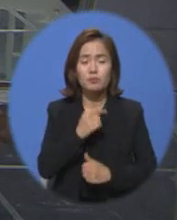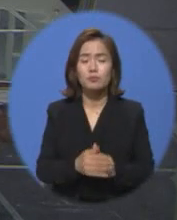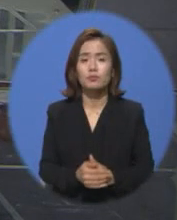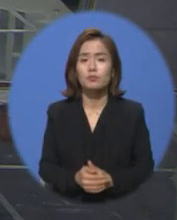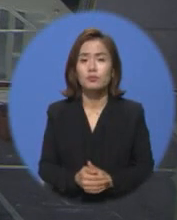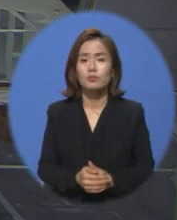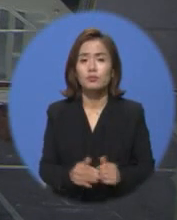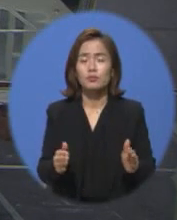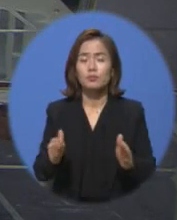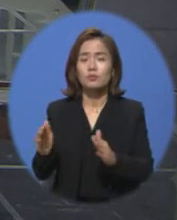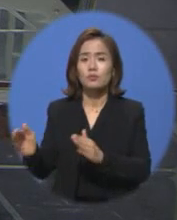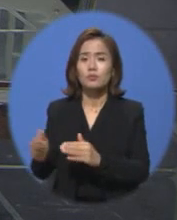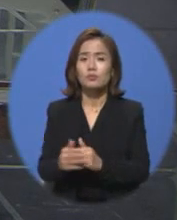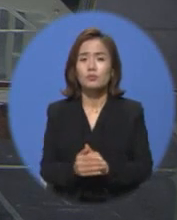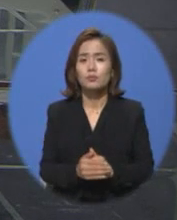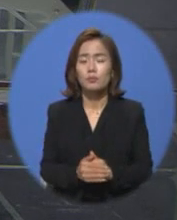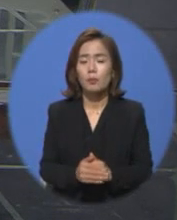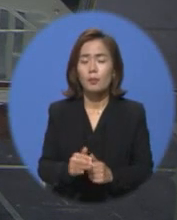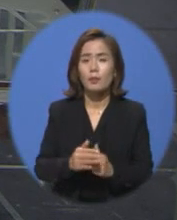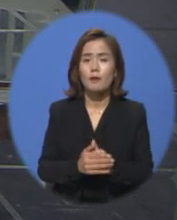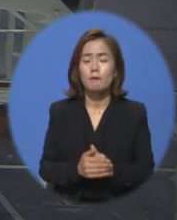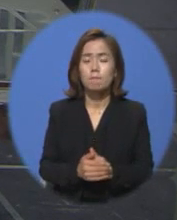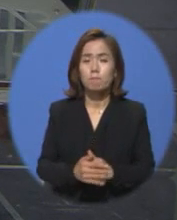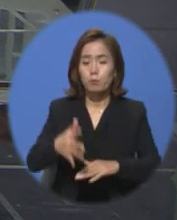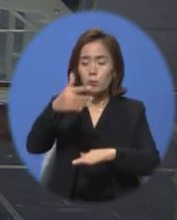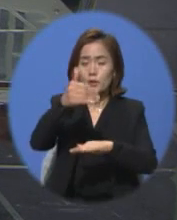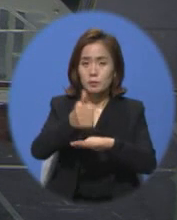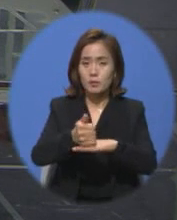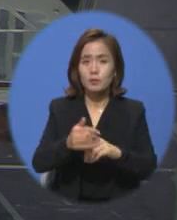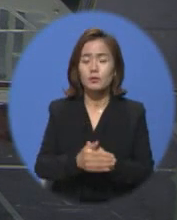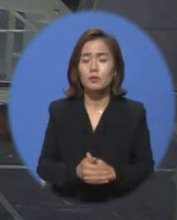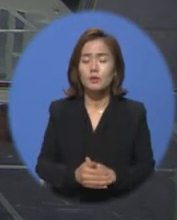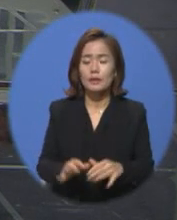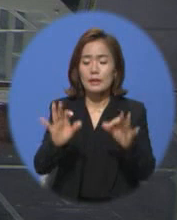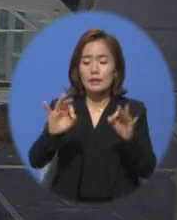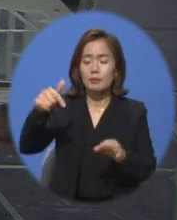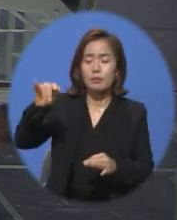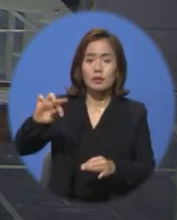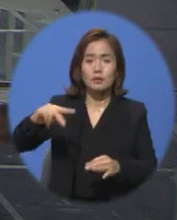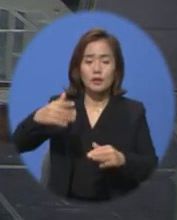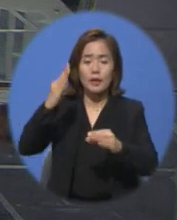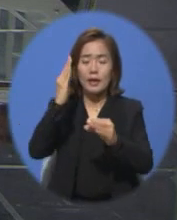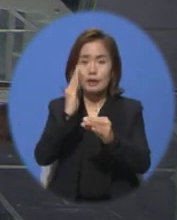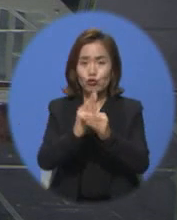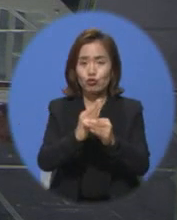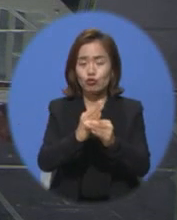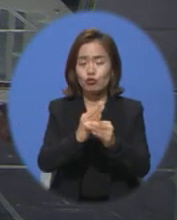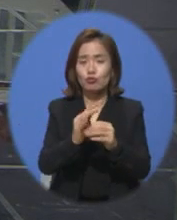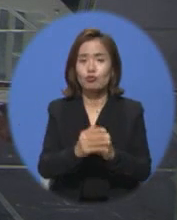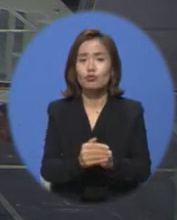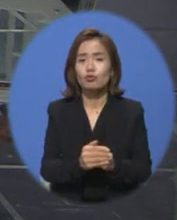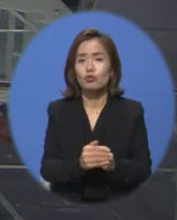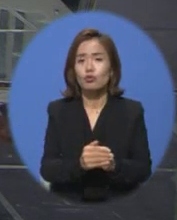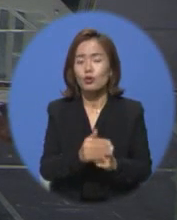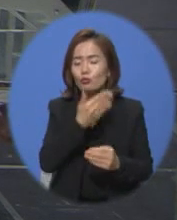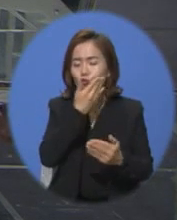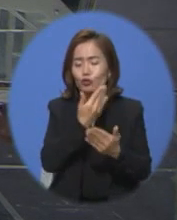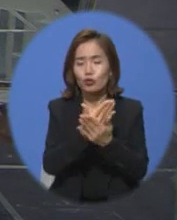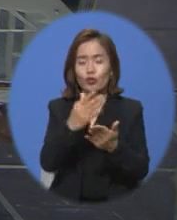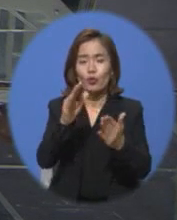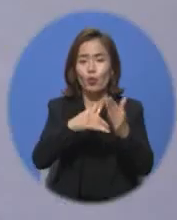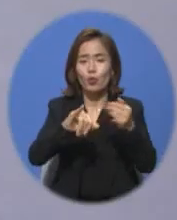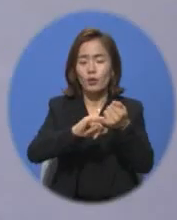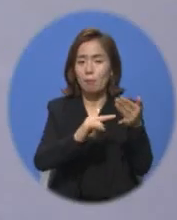예.방금 보개철후보의공약발표였습니다. 예.마지막으로 김경진후보의주요공약발표가있을예정입니다 .2분드리겠습니다.